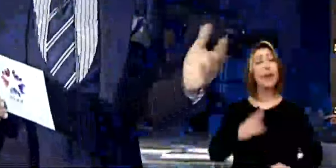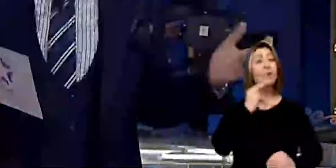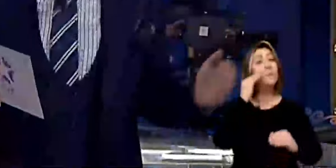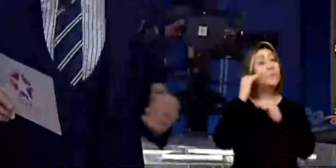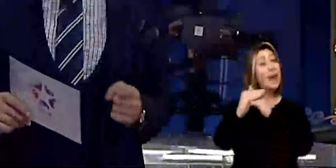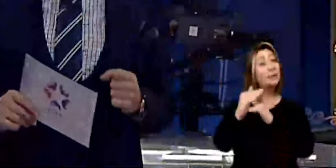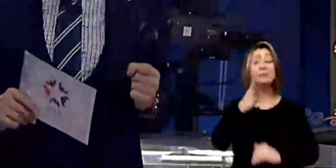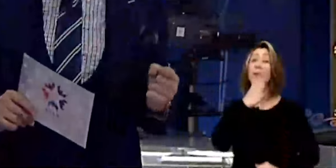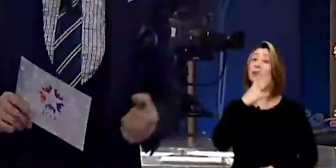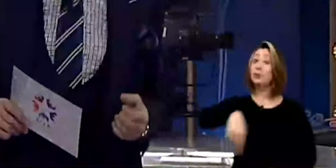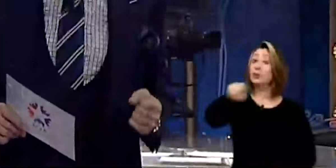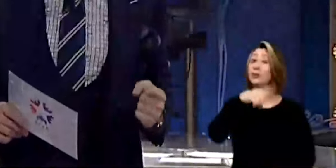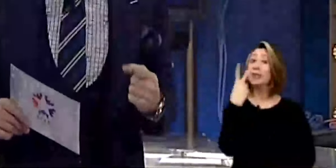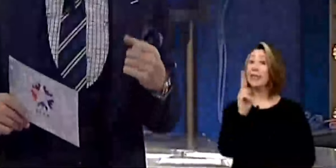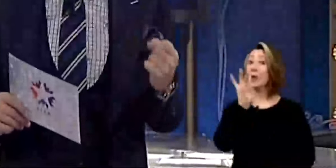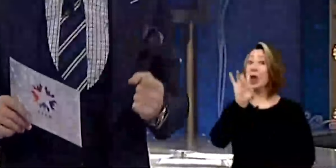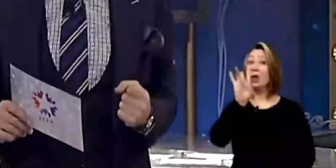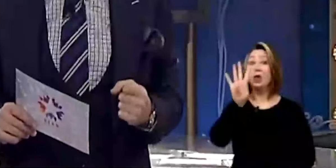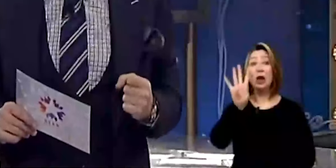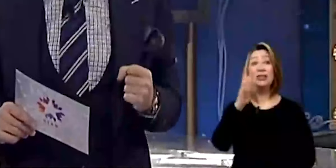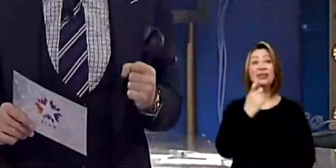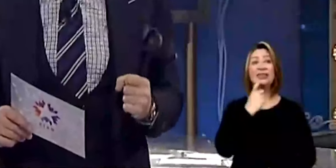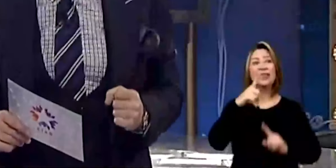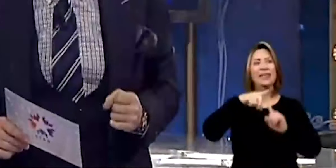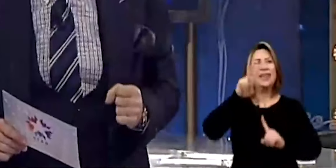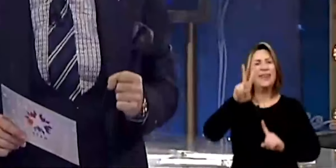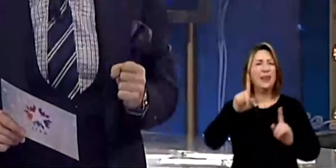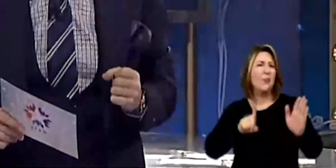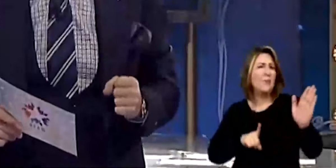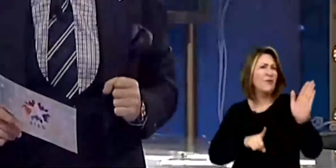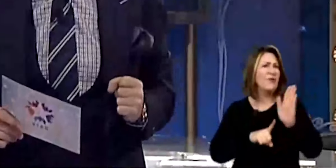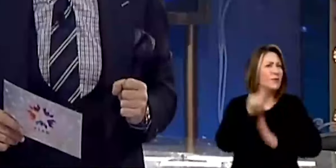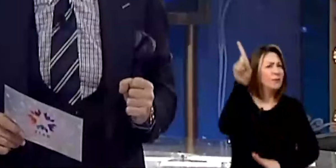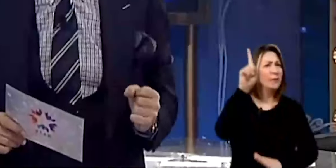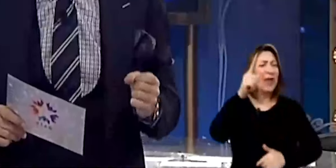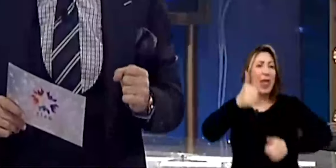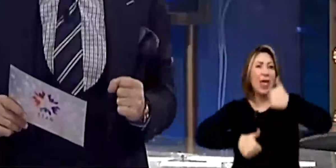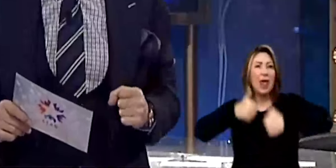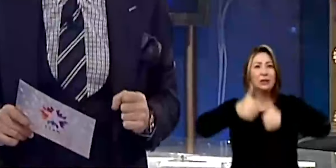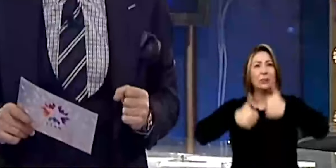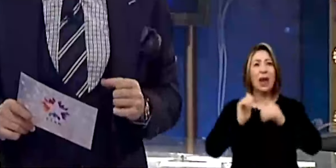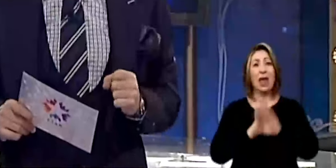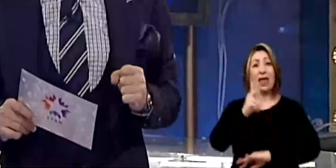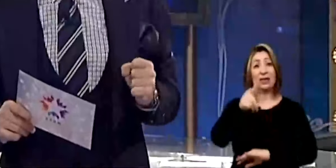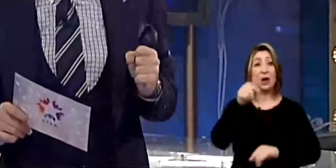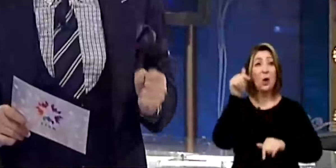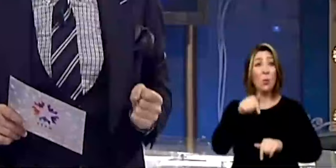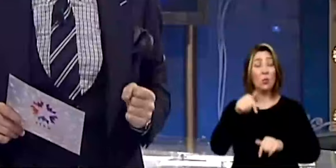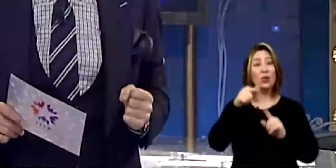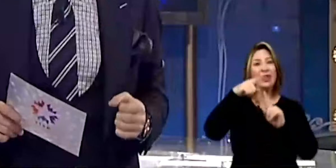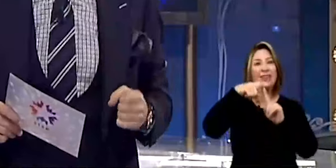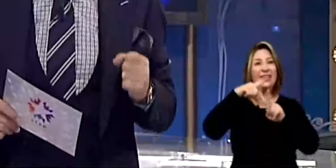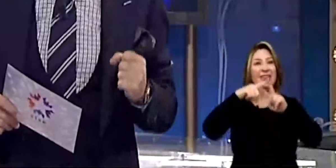Hanımlar beyler, biliyorsunuz 2014 yılı televizyonlarda fenomen bir yarışmayla geçti. Bu tarz